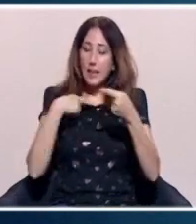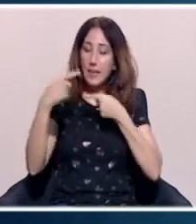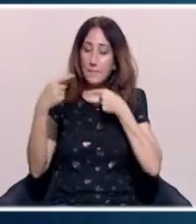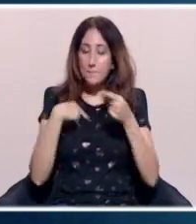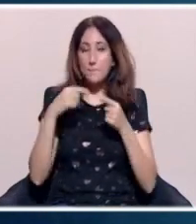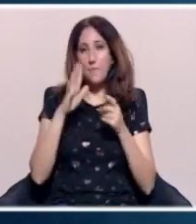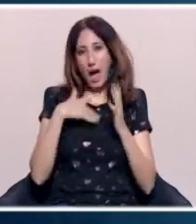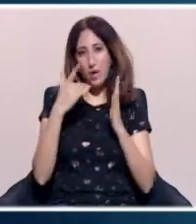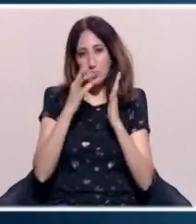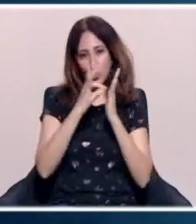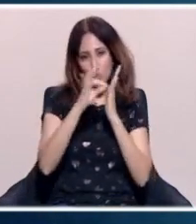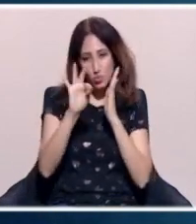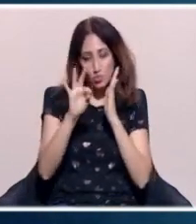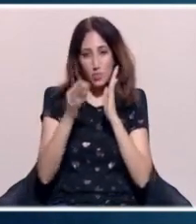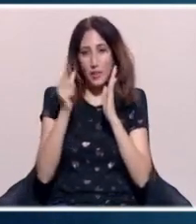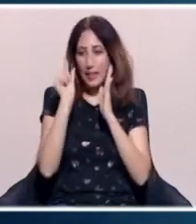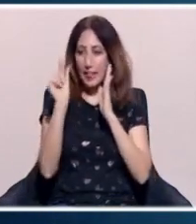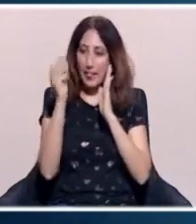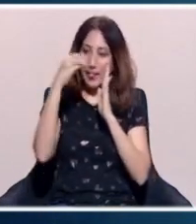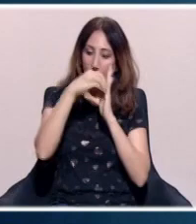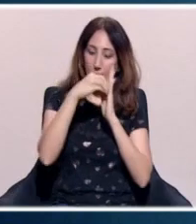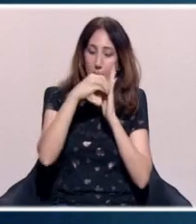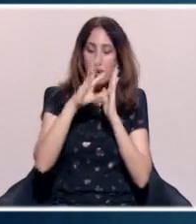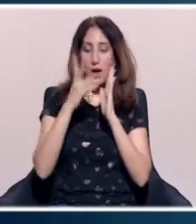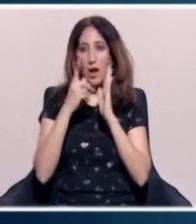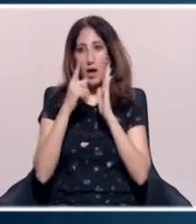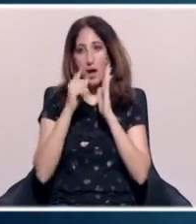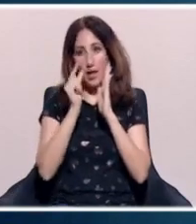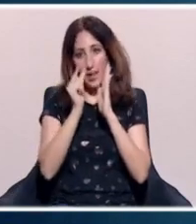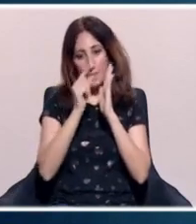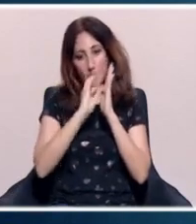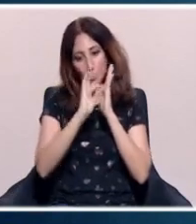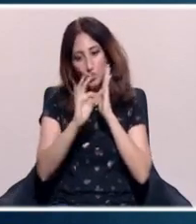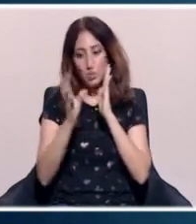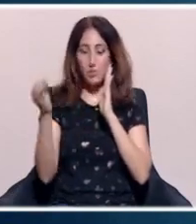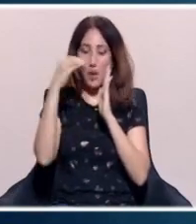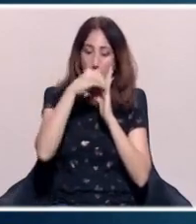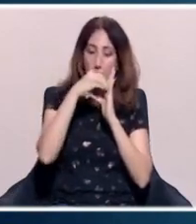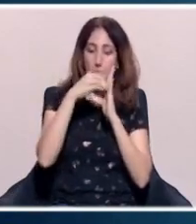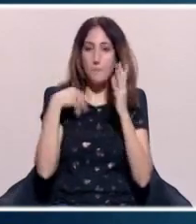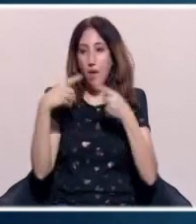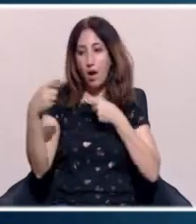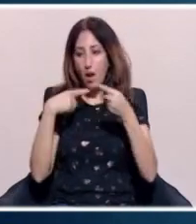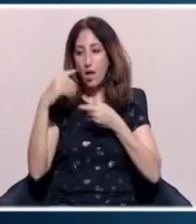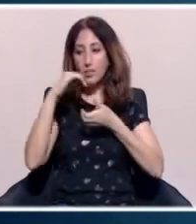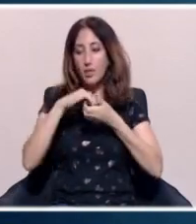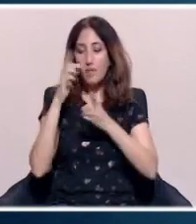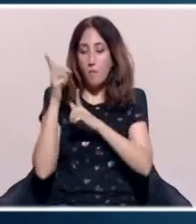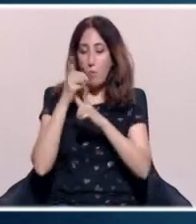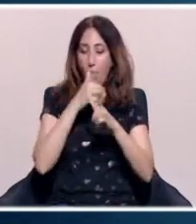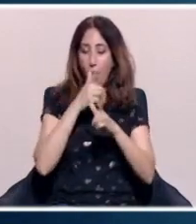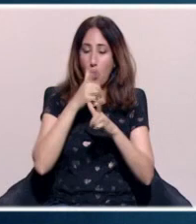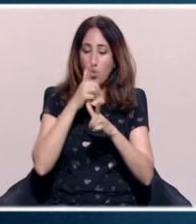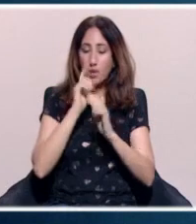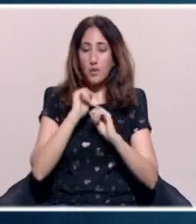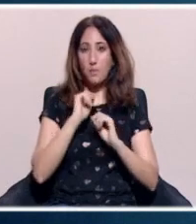طب من نشيل الجملة دي ونحط ديت، طب أشيل الكلمة ديت وحط الكلمة ديت، طب كده. والموضوع كان